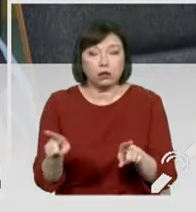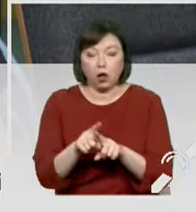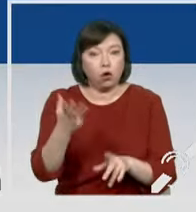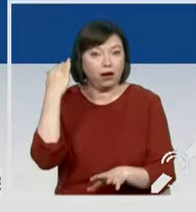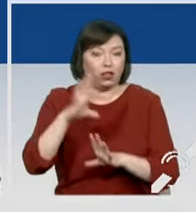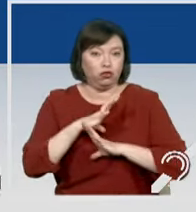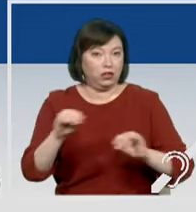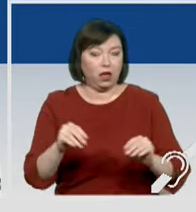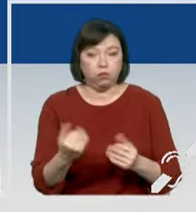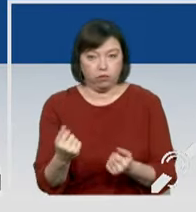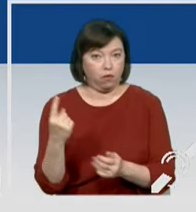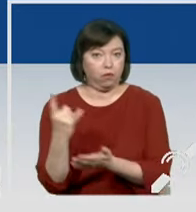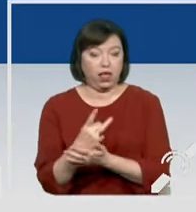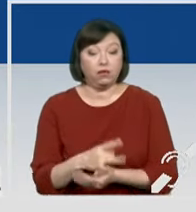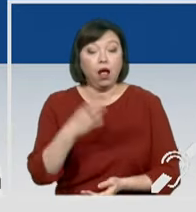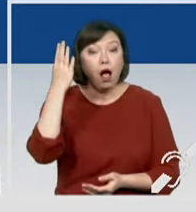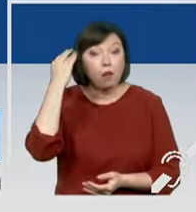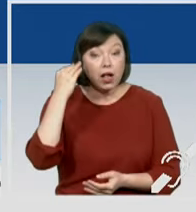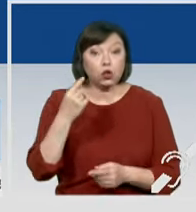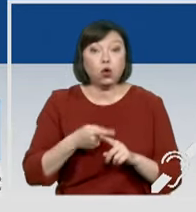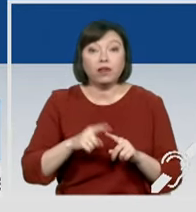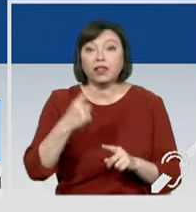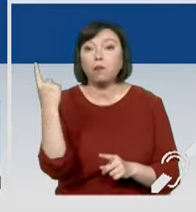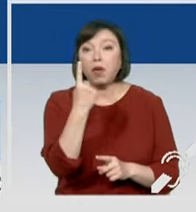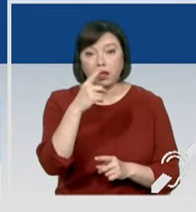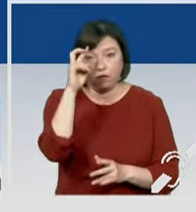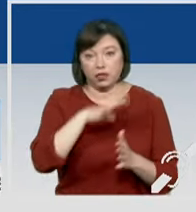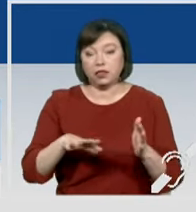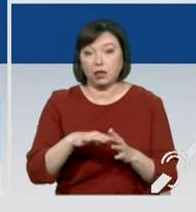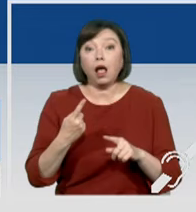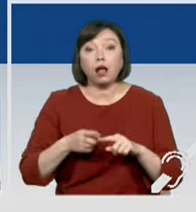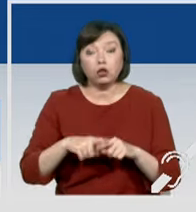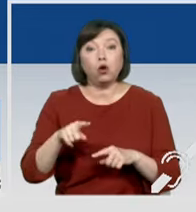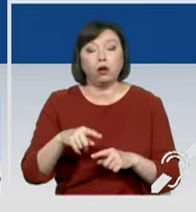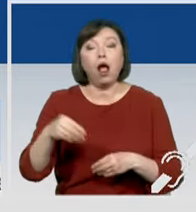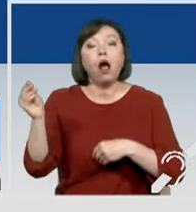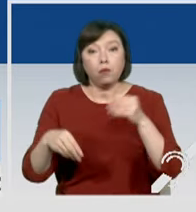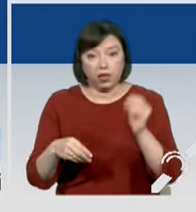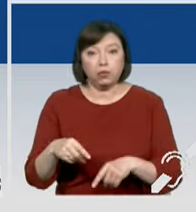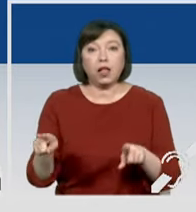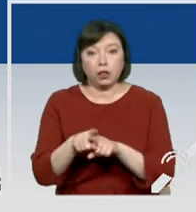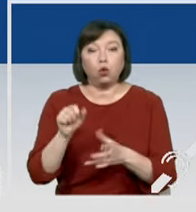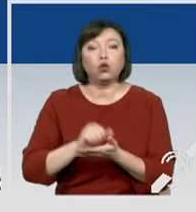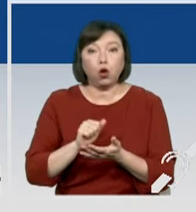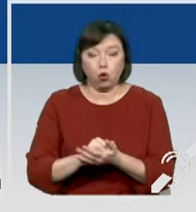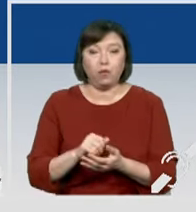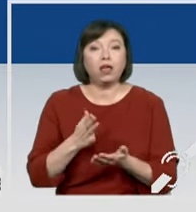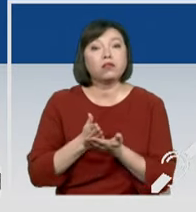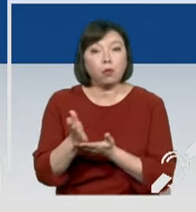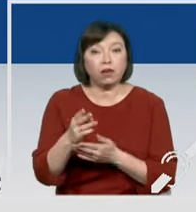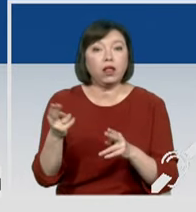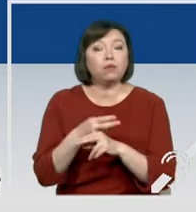precedent. Moldova a devenit astăzi prima țară care a semnat un parteneriat în domeniul securității